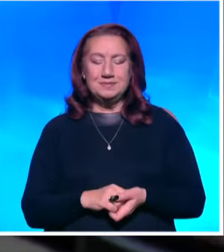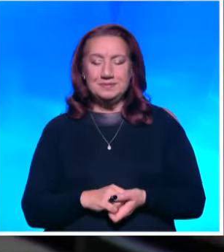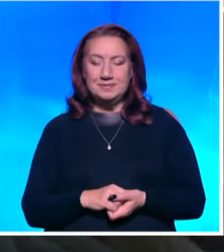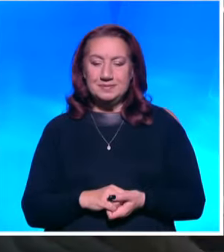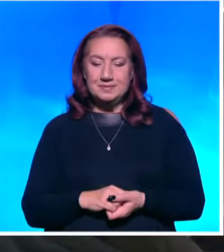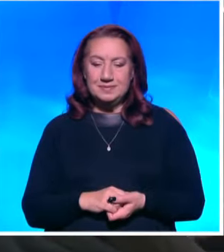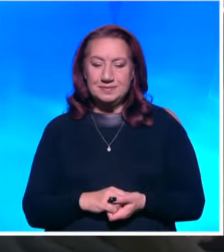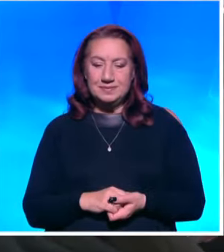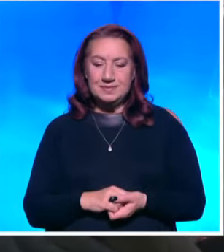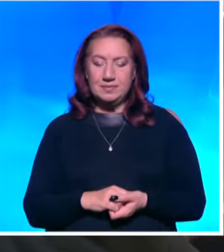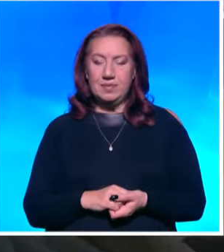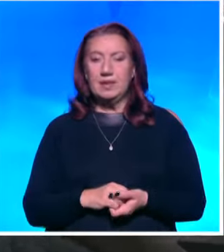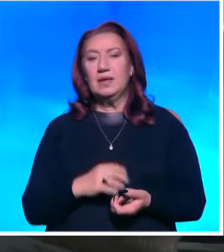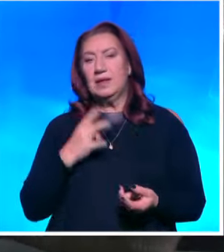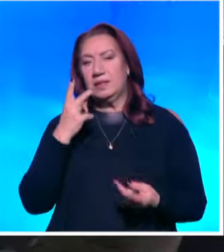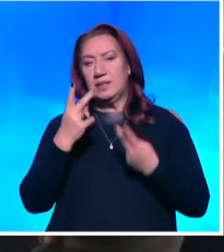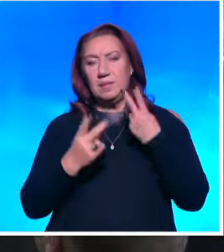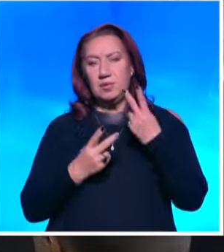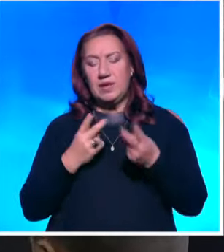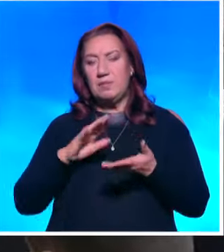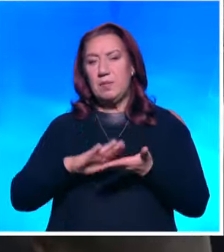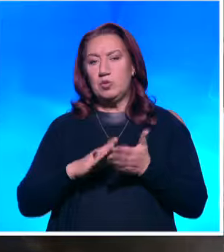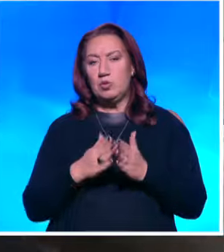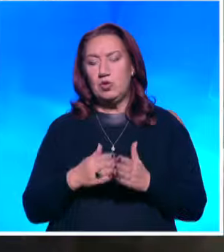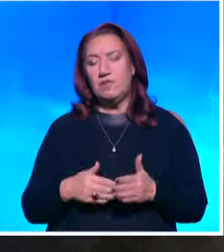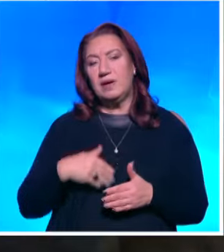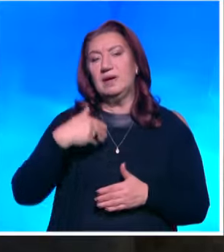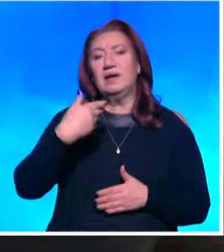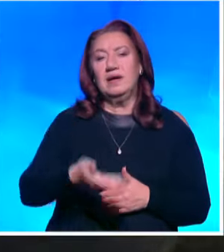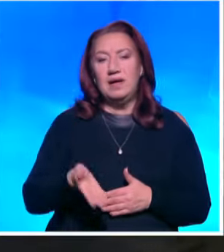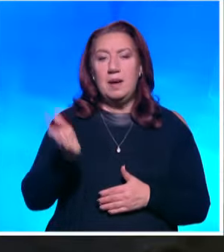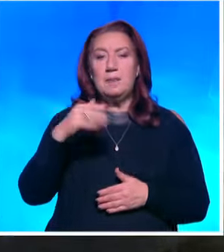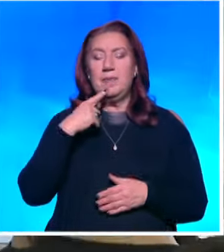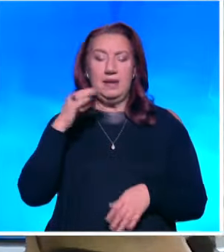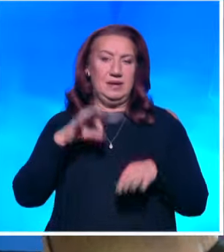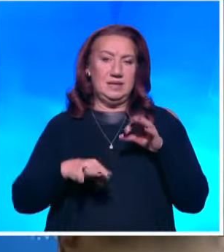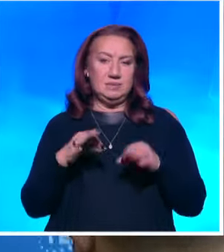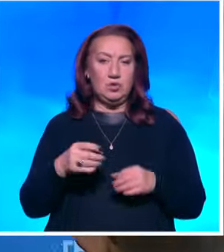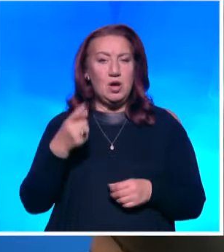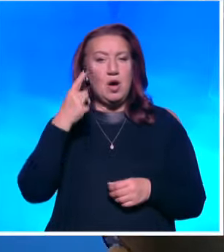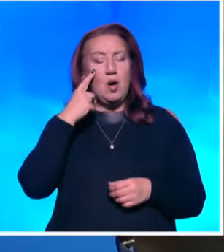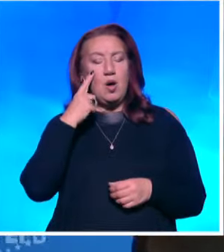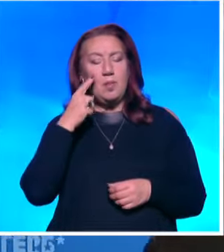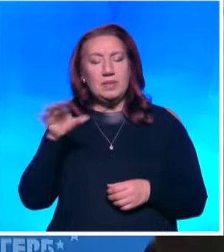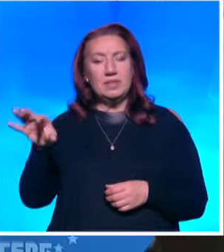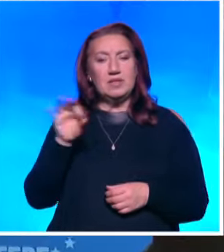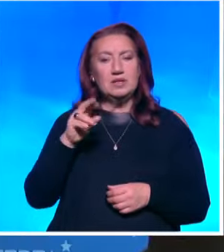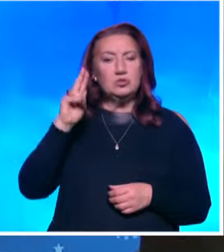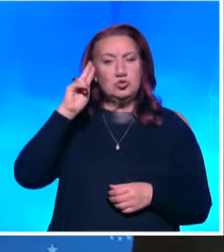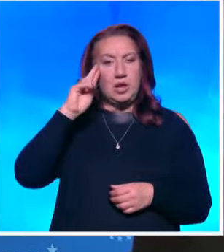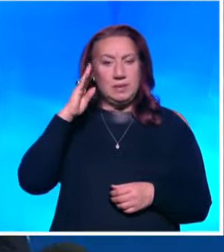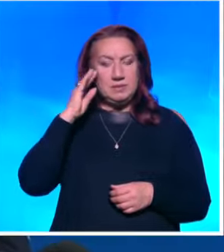ден наблюдаваме подготовка за предсрочни избори и опит да се инсталира служебен премиер обявиха от герб след заседанието на